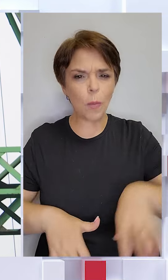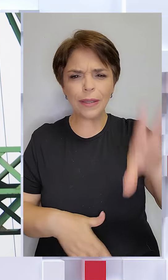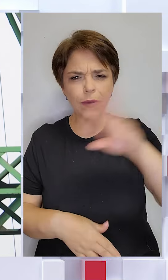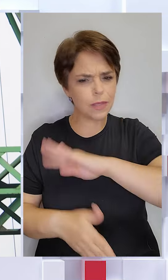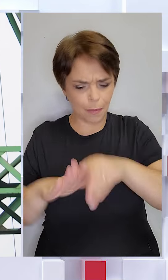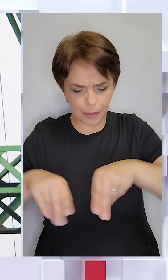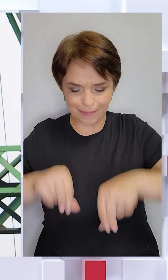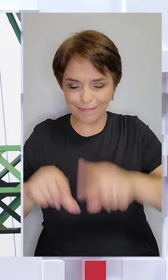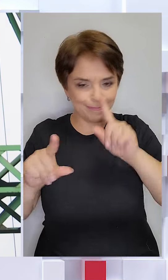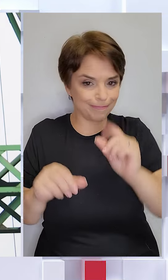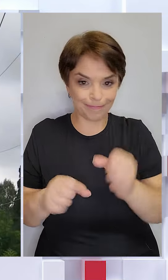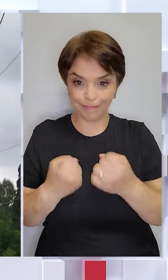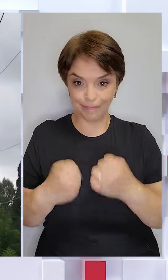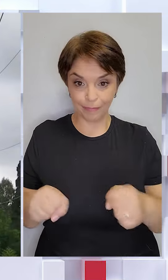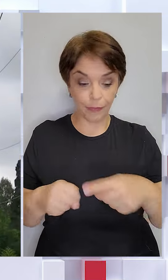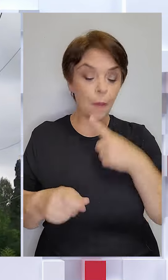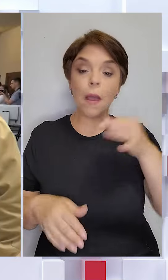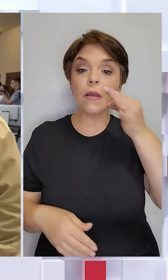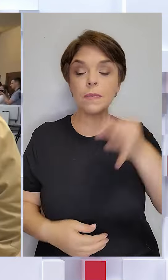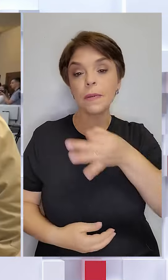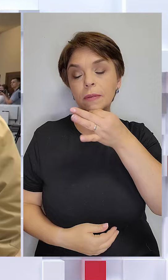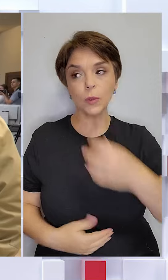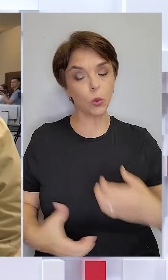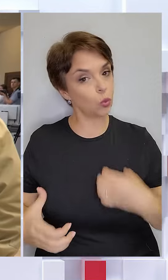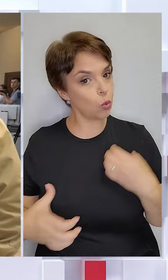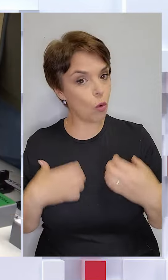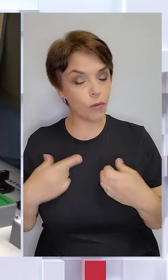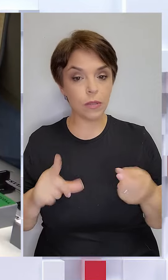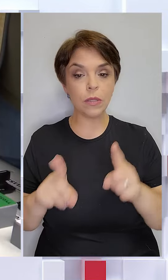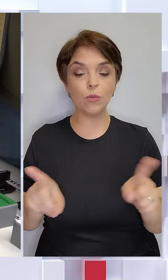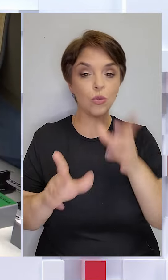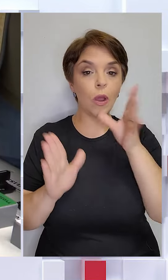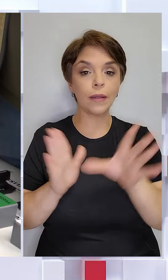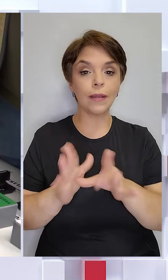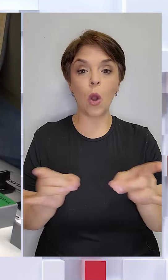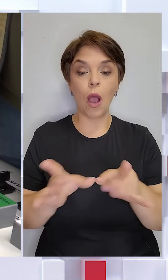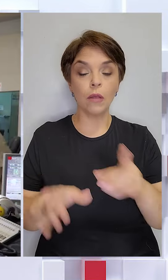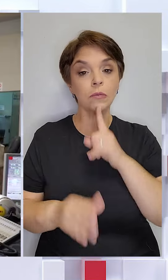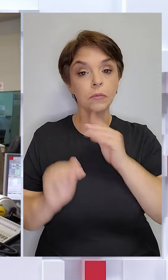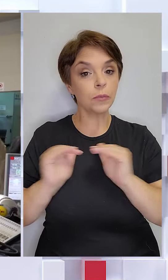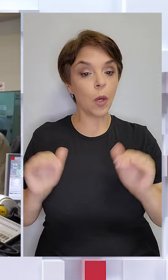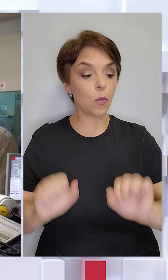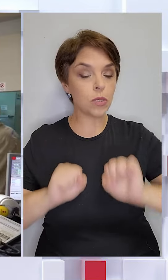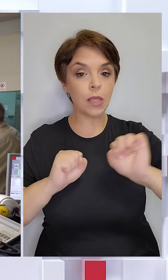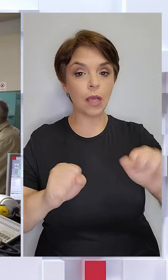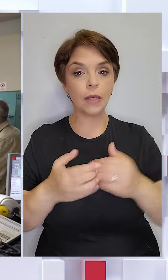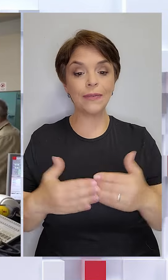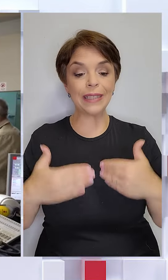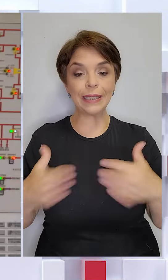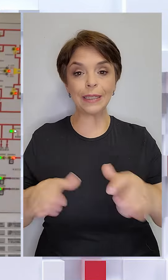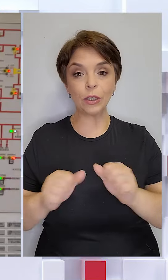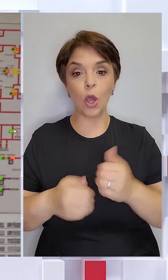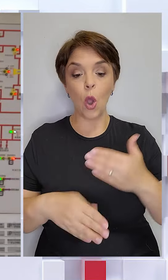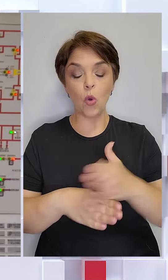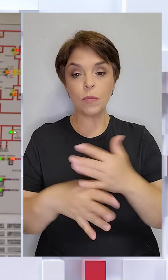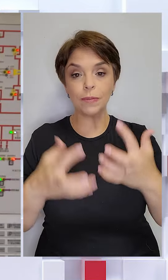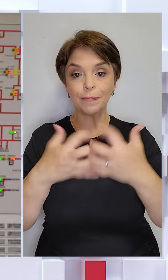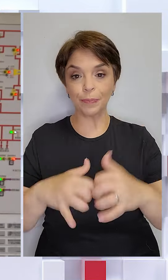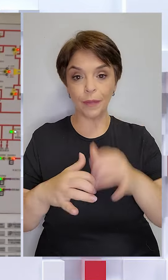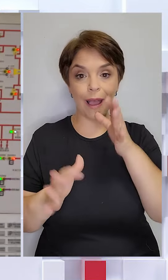усе, звісно, неможливо. Днями експерти висловили стурбованість тим, що Енергоатом мовчить про захист відкритих розподільчих